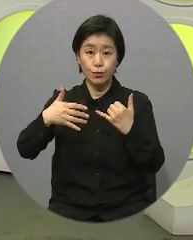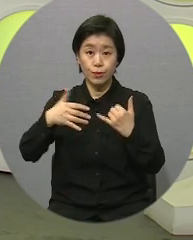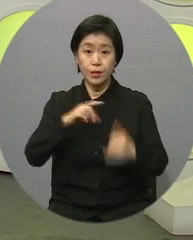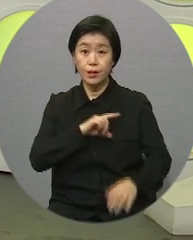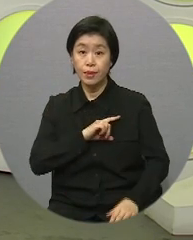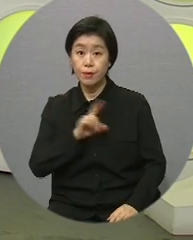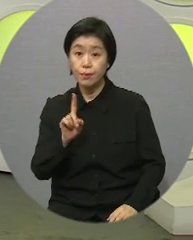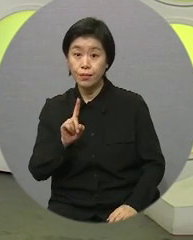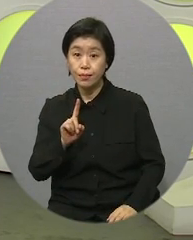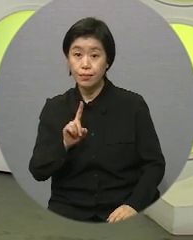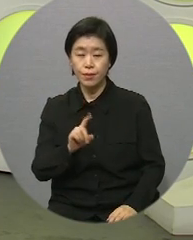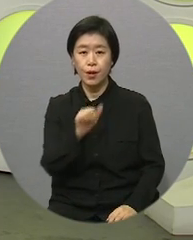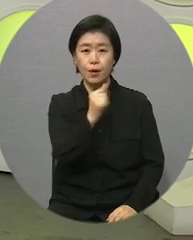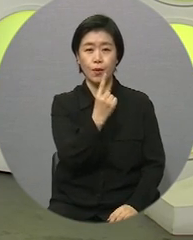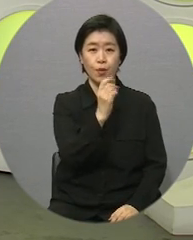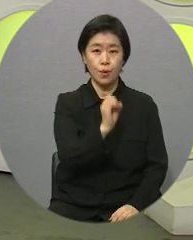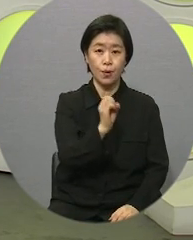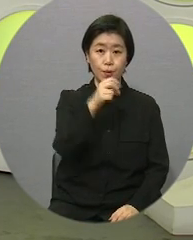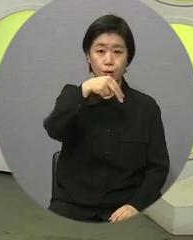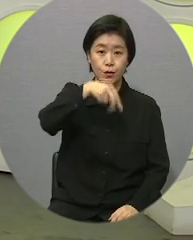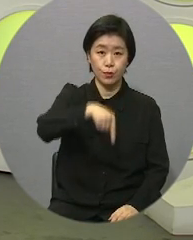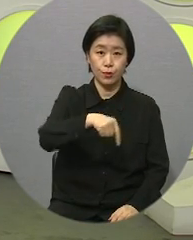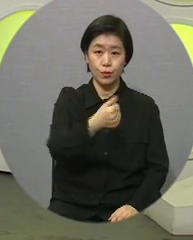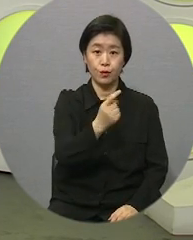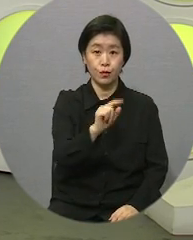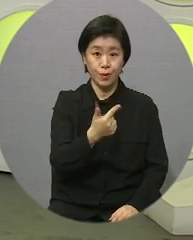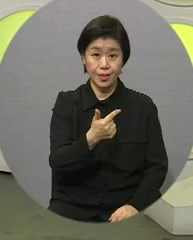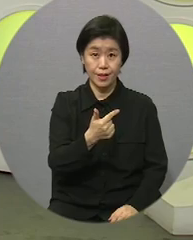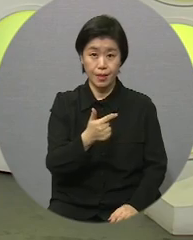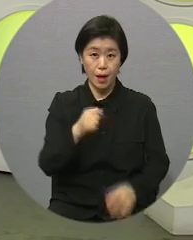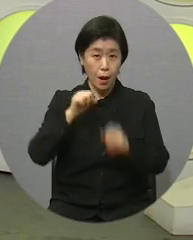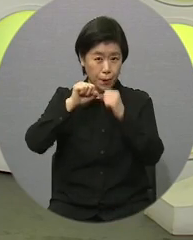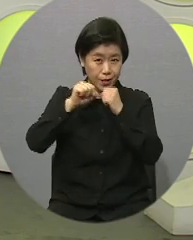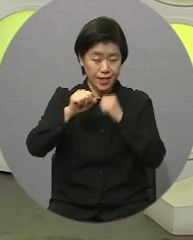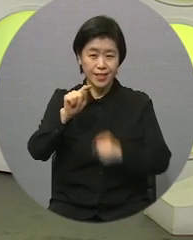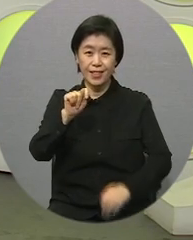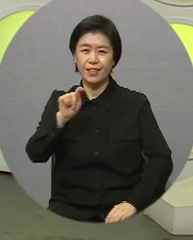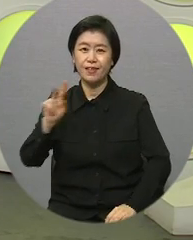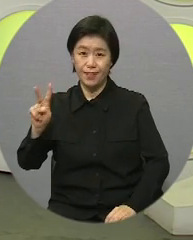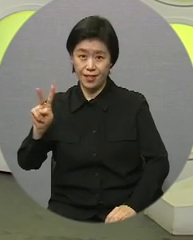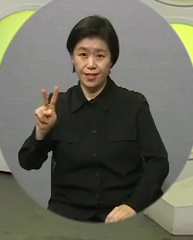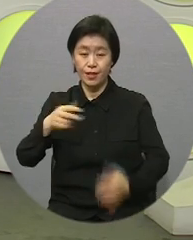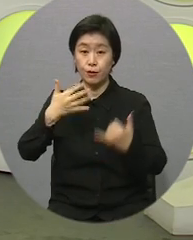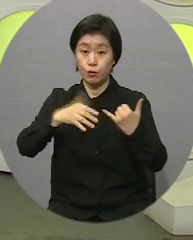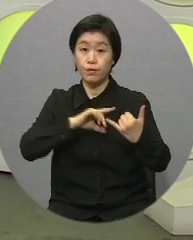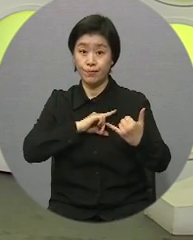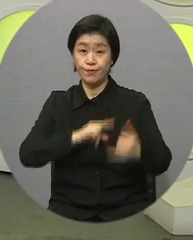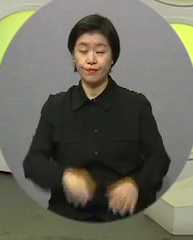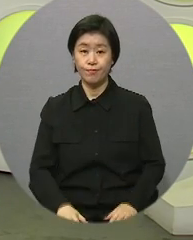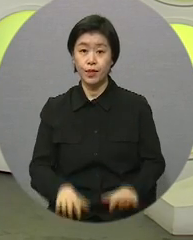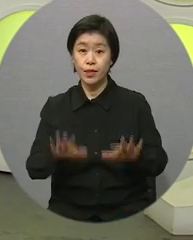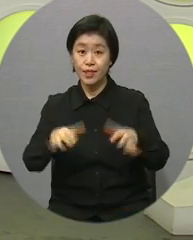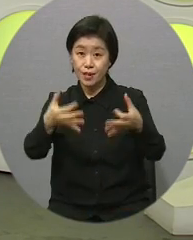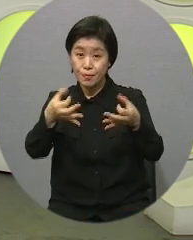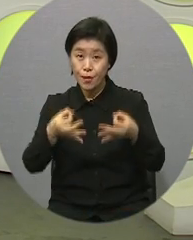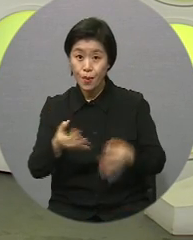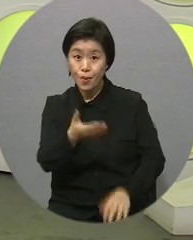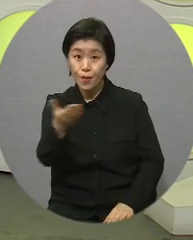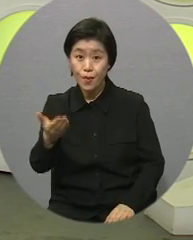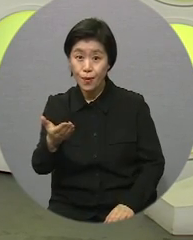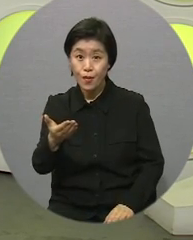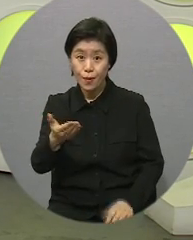홍수환 복싱 TV 아 홍수환 복싱 TV 아 지금 얘기를 듣고 또 많은 분들이 들어가서 보시고 저도